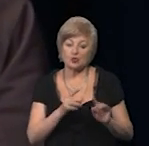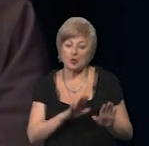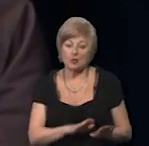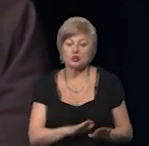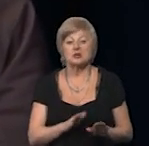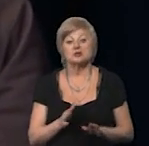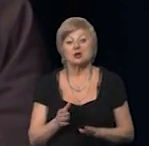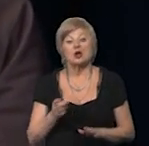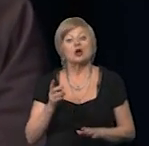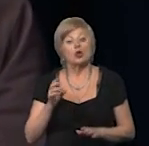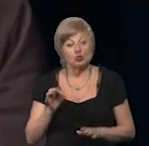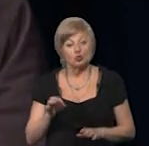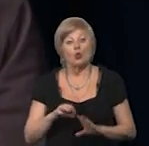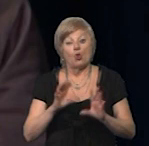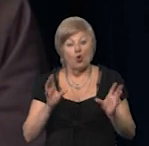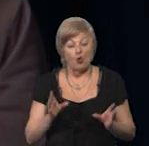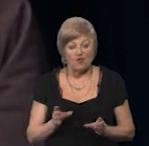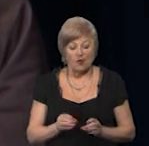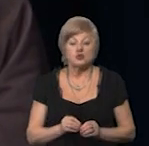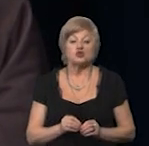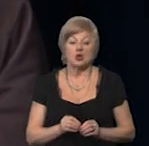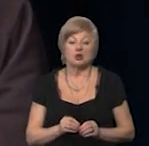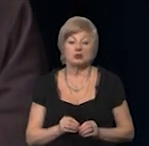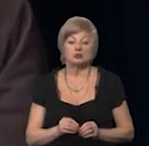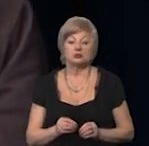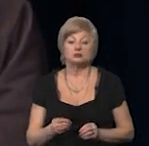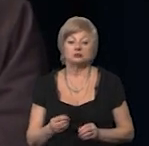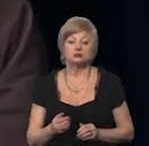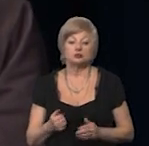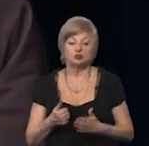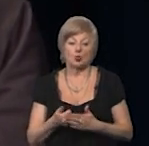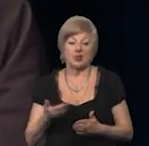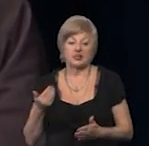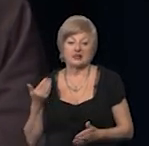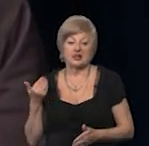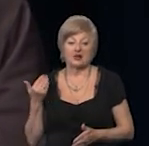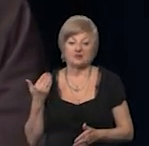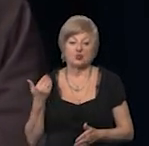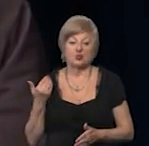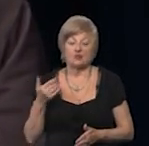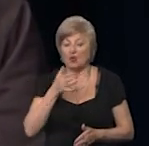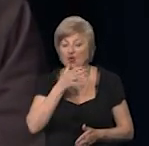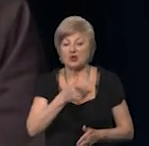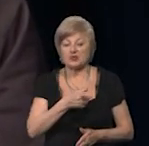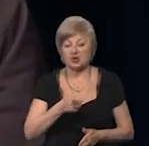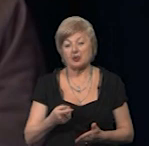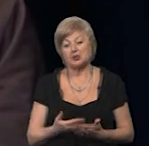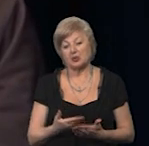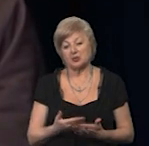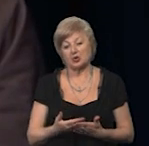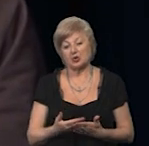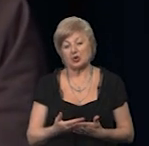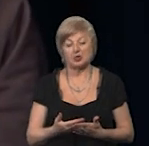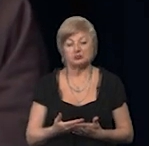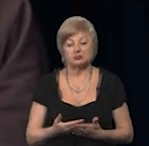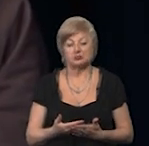От. Ну, а взагалі-то до недавнього такого часу, ну, десь до